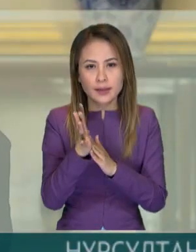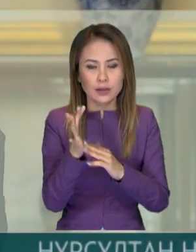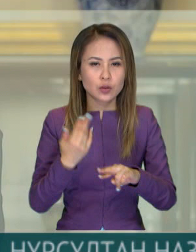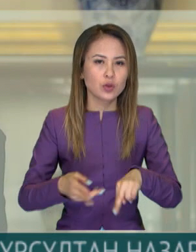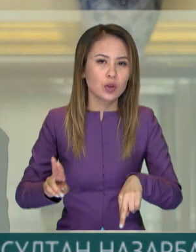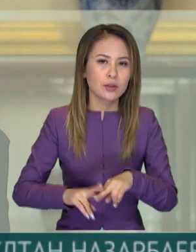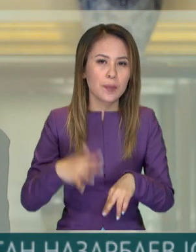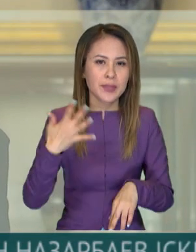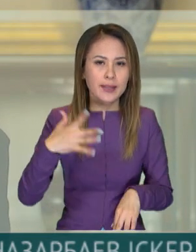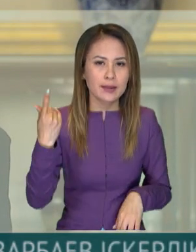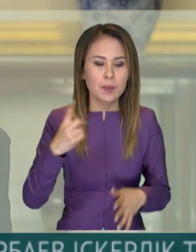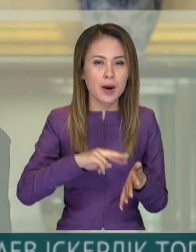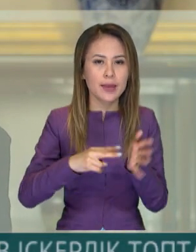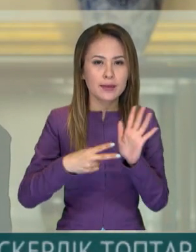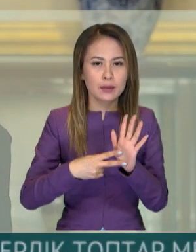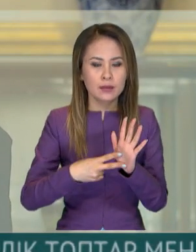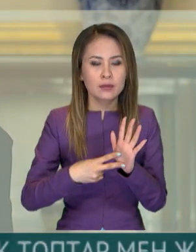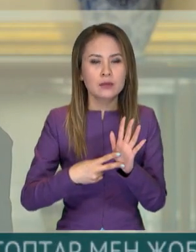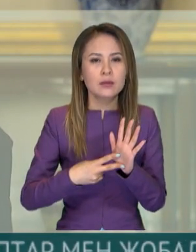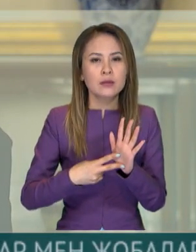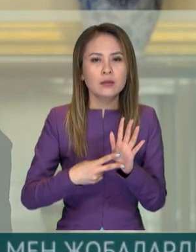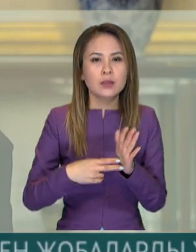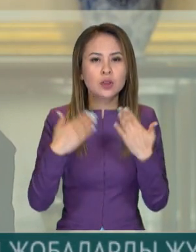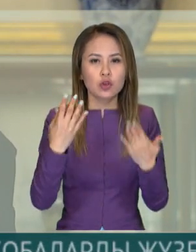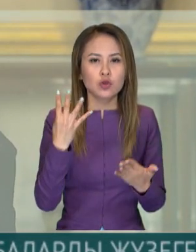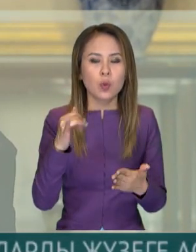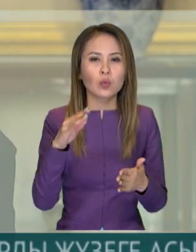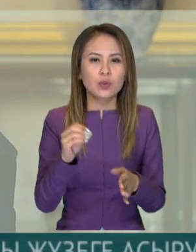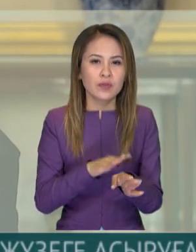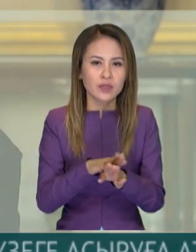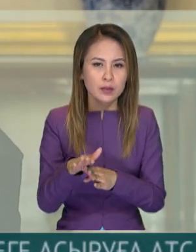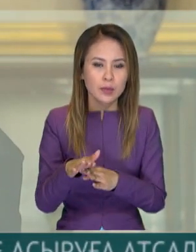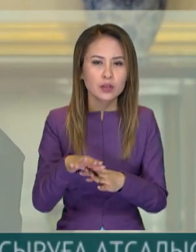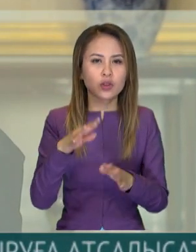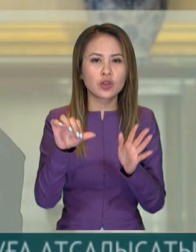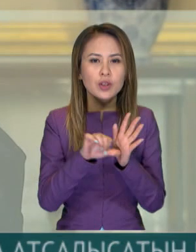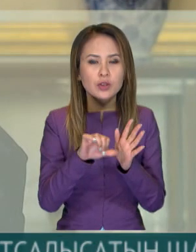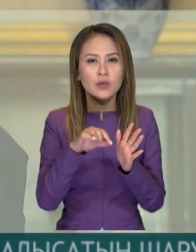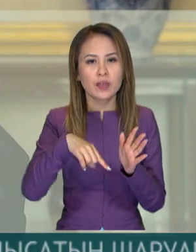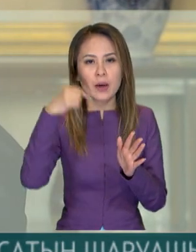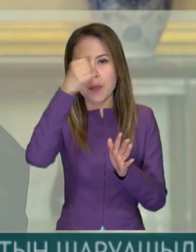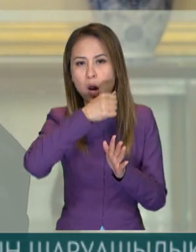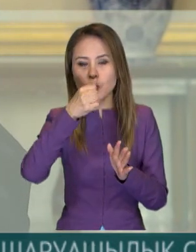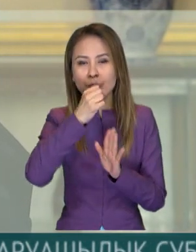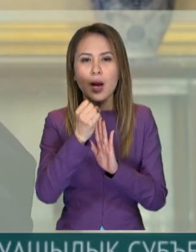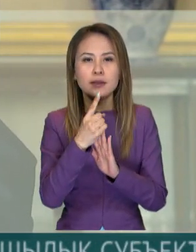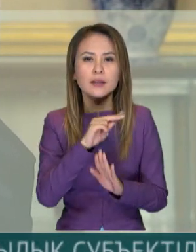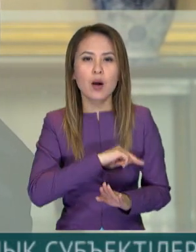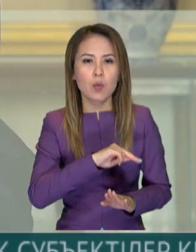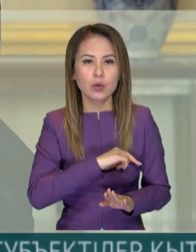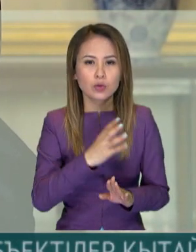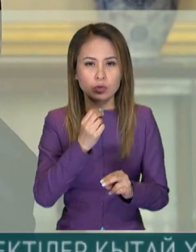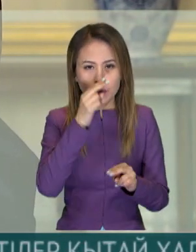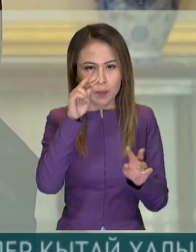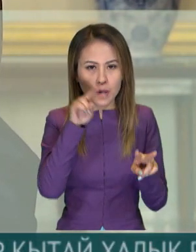вот 51 проект, из них 4 уже введено, 6 будет введено в этом году, 11 в работе, вот я